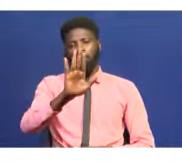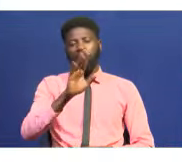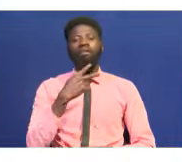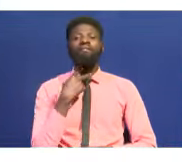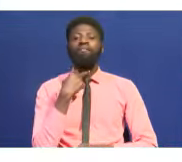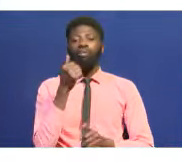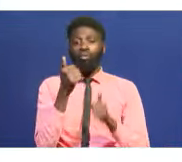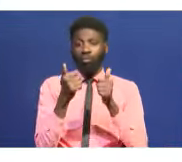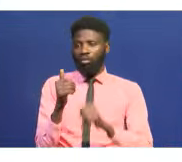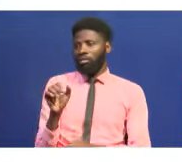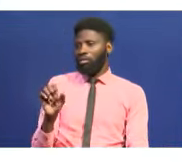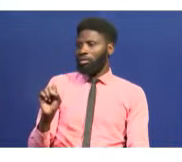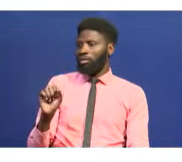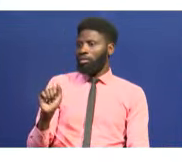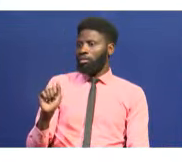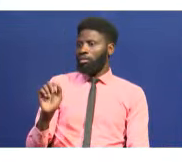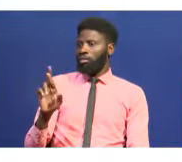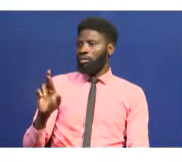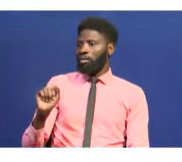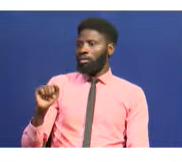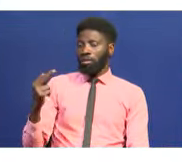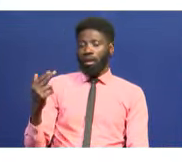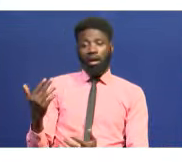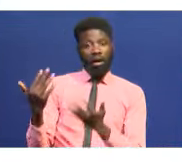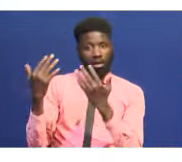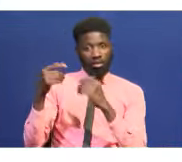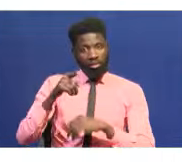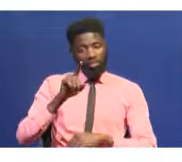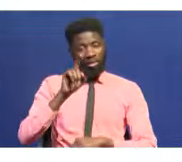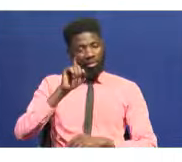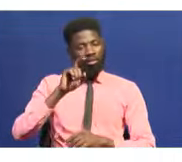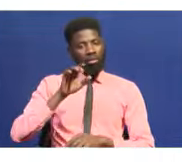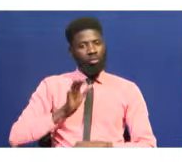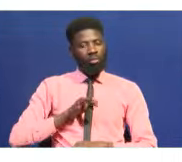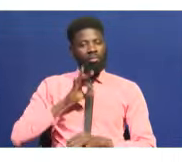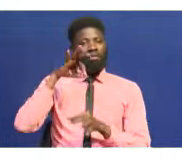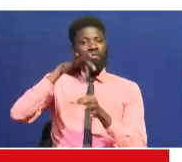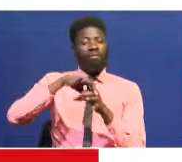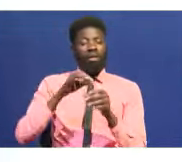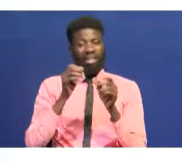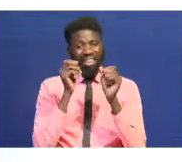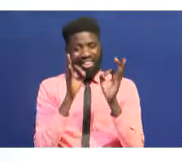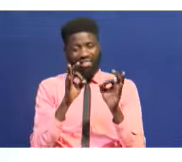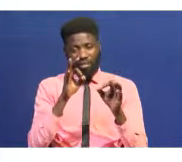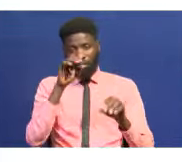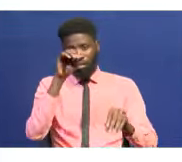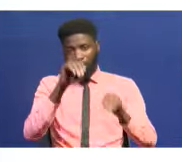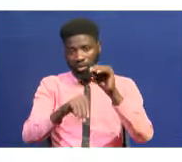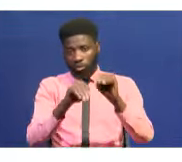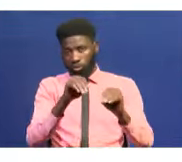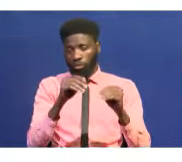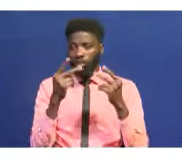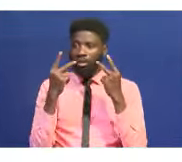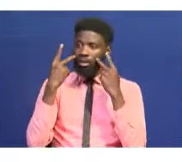lazima uchague mama. Ikifika wakati wa uchaguzi na uone mama amesimama,